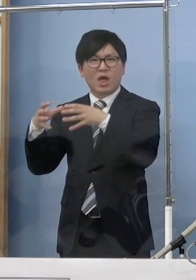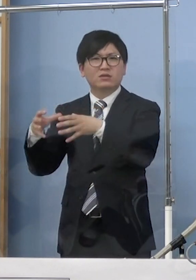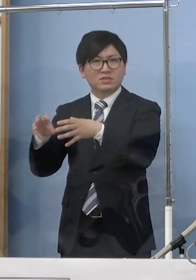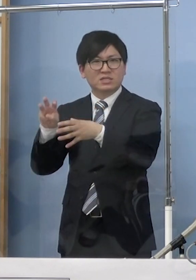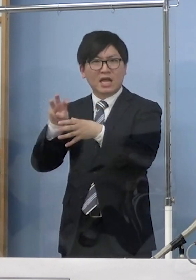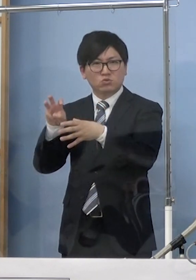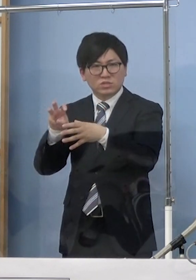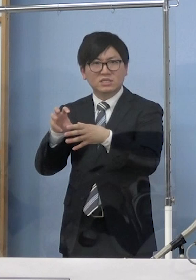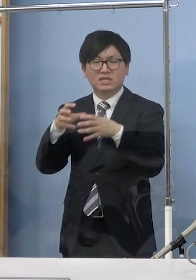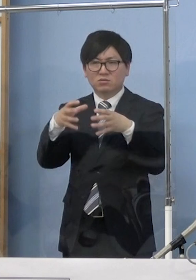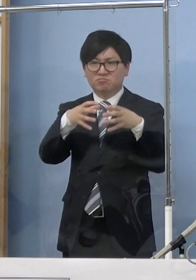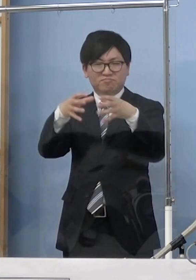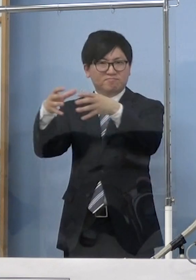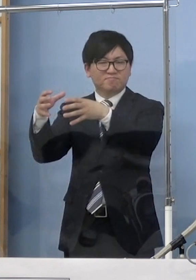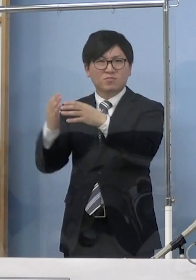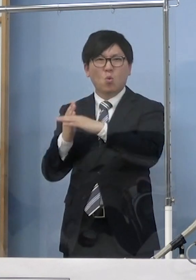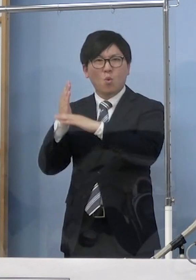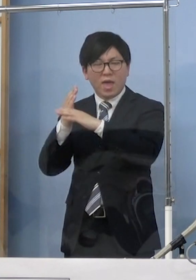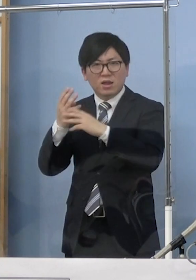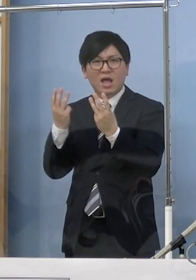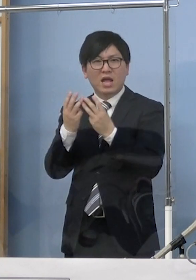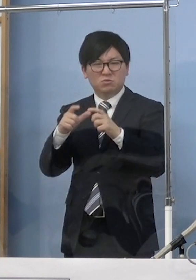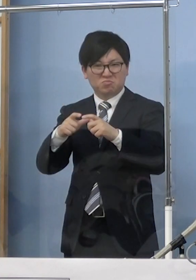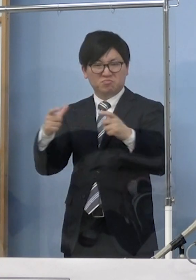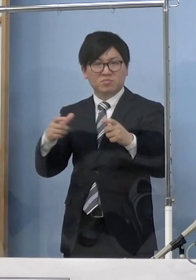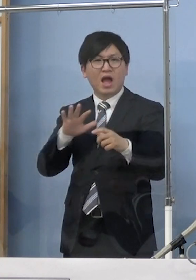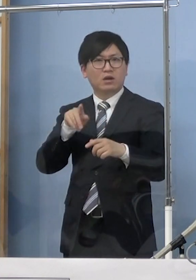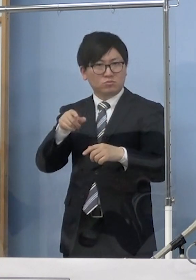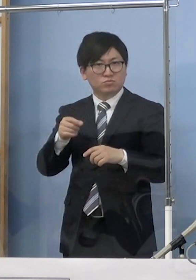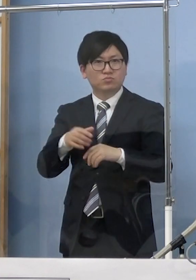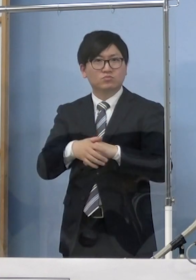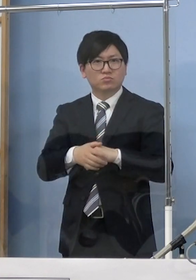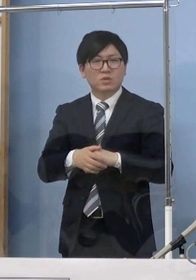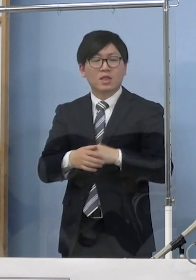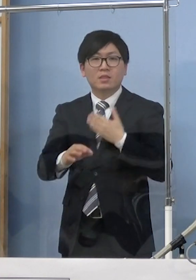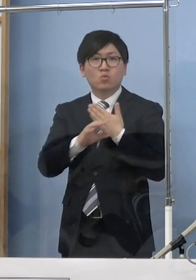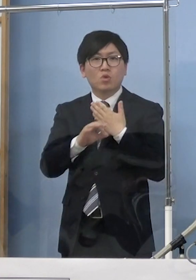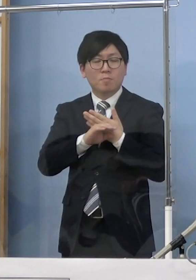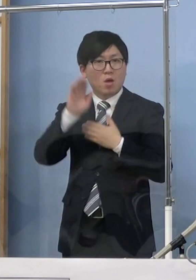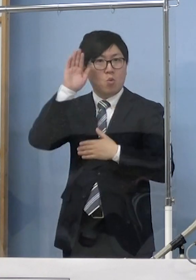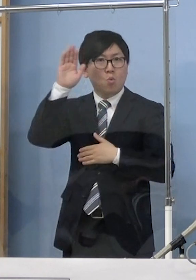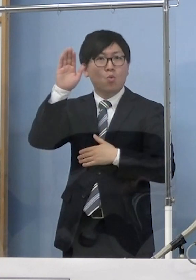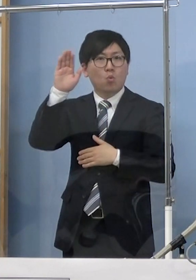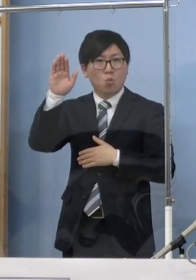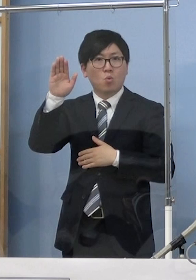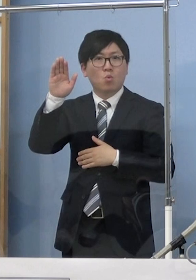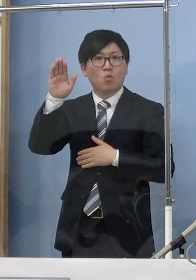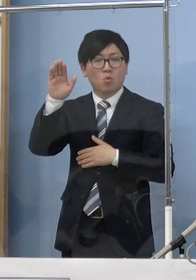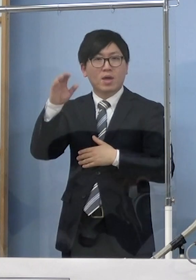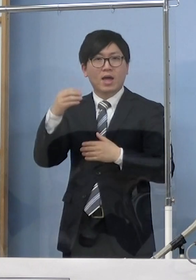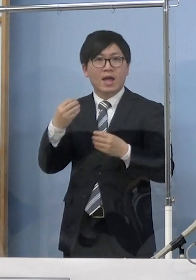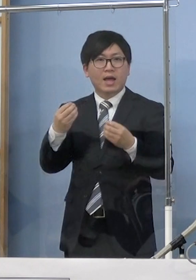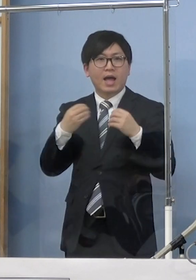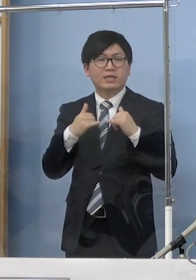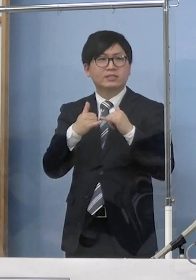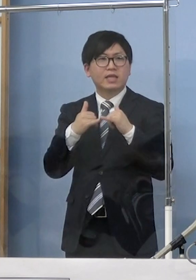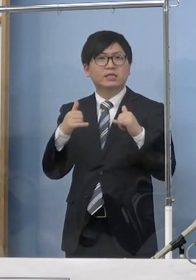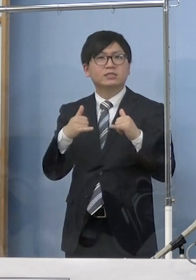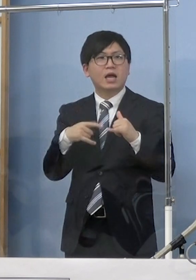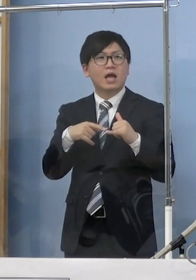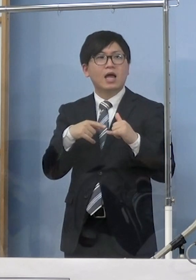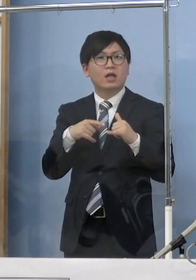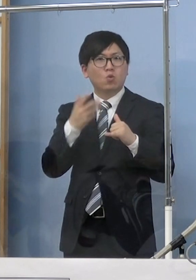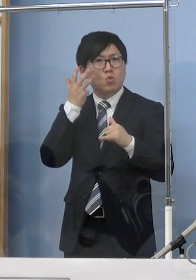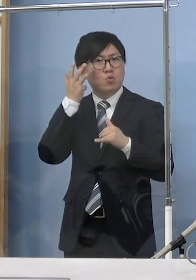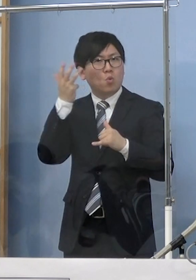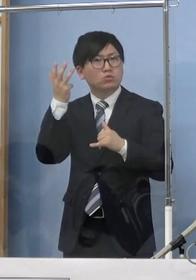か、例えばこの今後の感染者のシミュレーションみたいなのって県とし